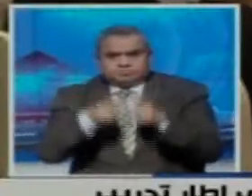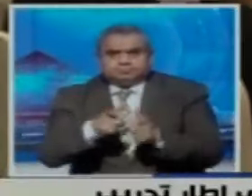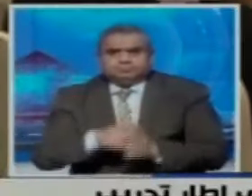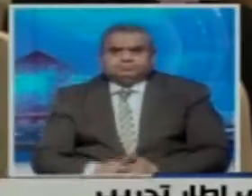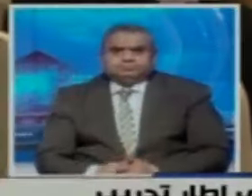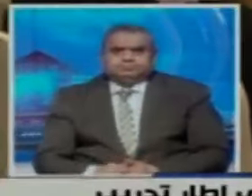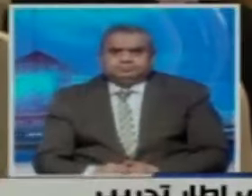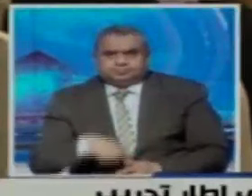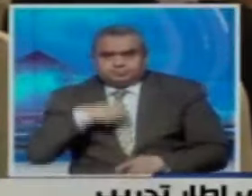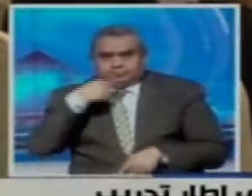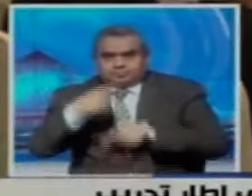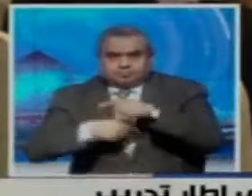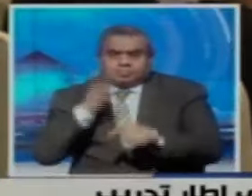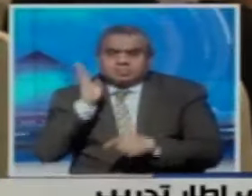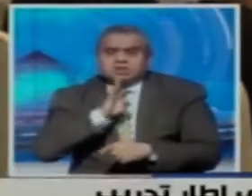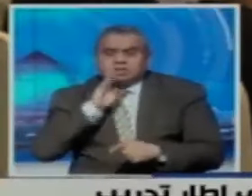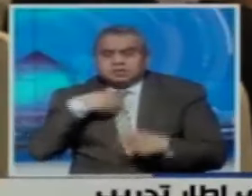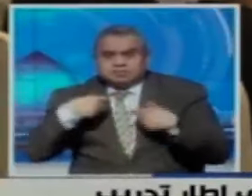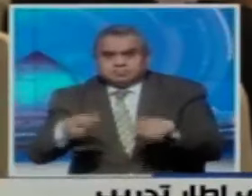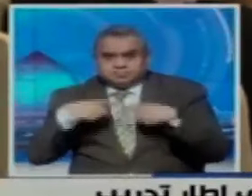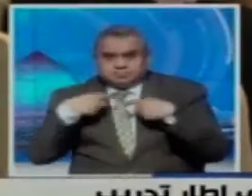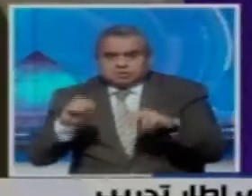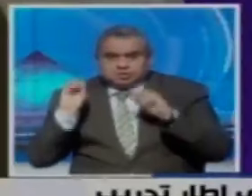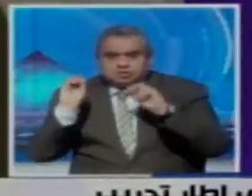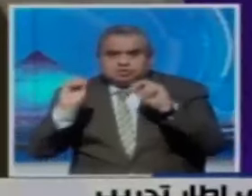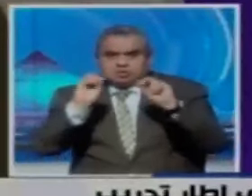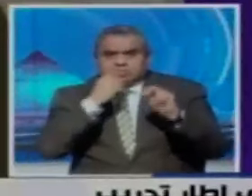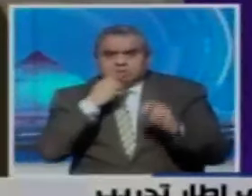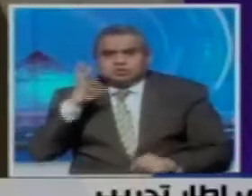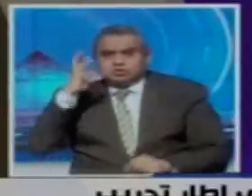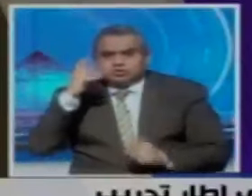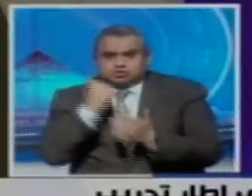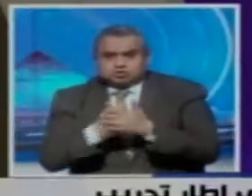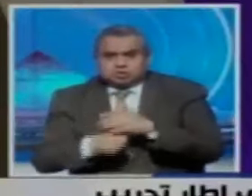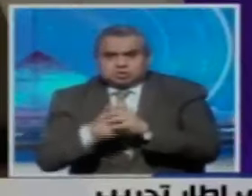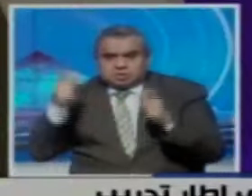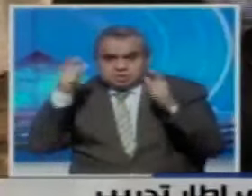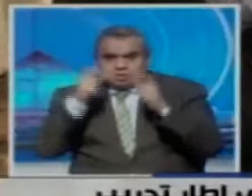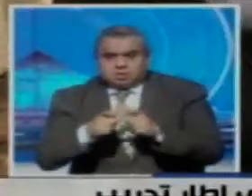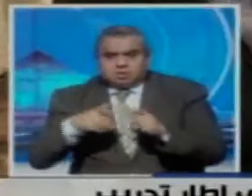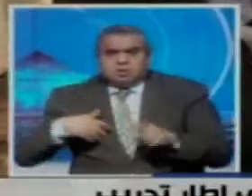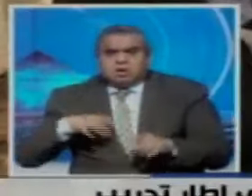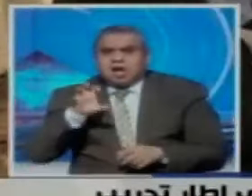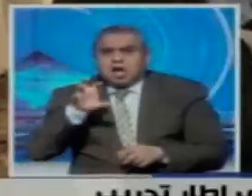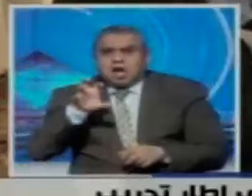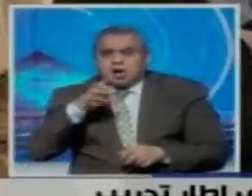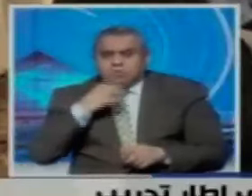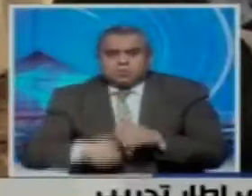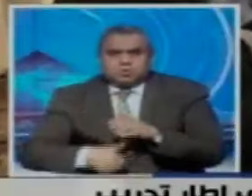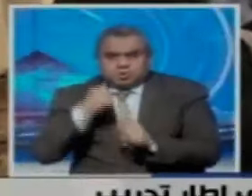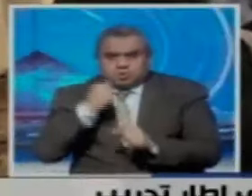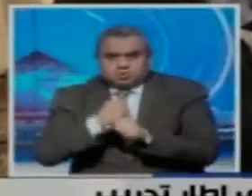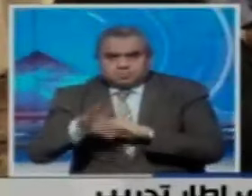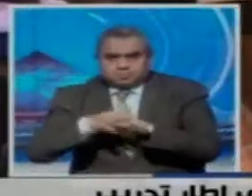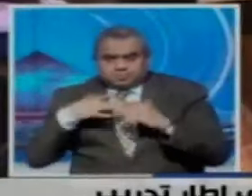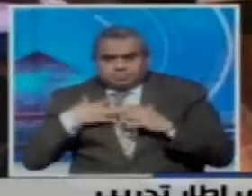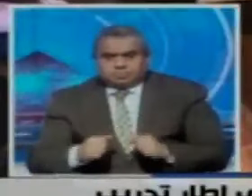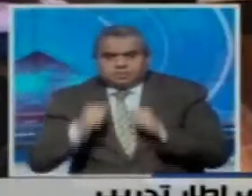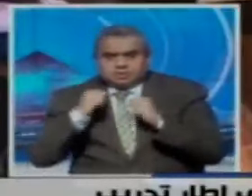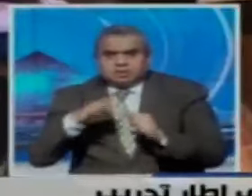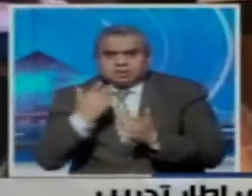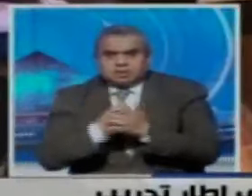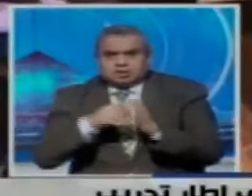في إطار التعليم الطبي المستمر وتدريب الأطباء الشبان، جاء المؤتمر الأول لعلاج الأورام للهيئة العامة للتأمين الصحي لطرح